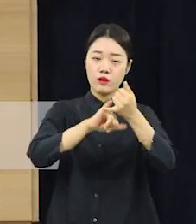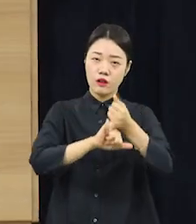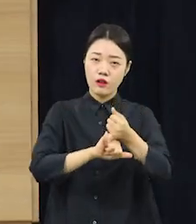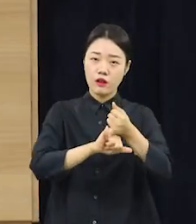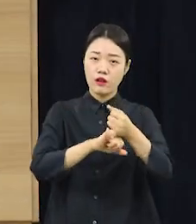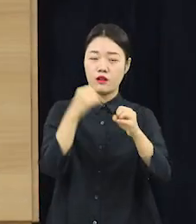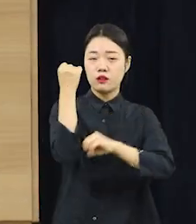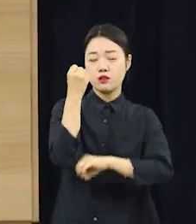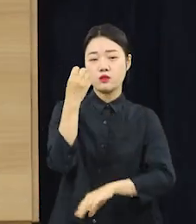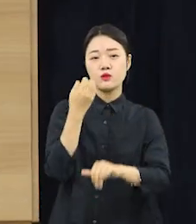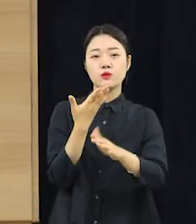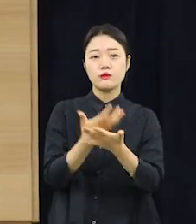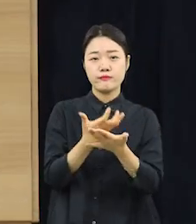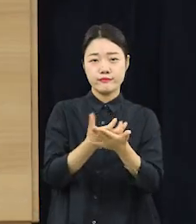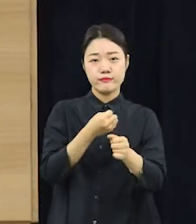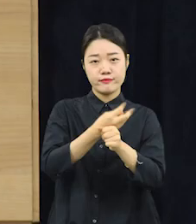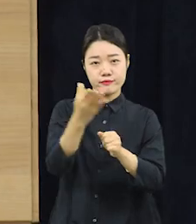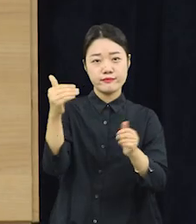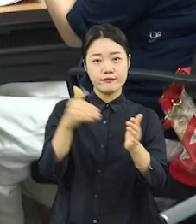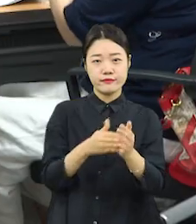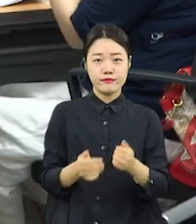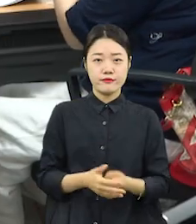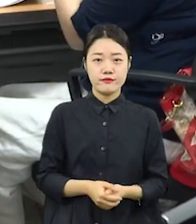대한 기초자료를 전달했습니다.